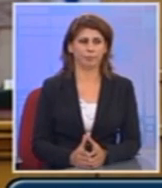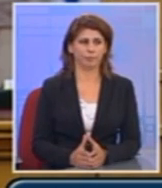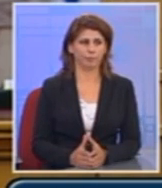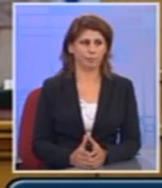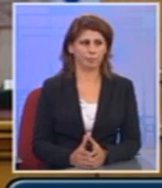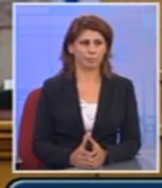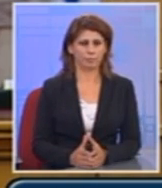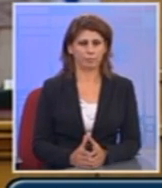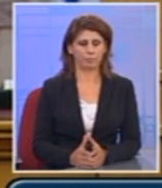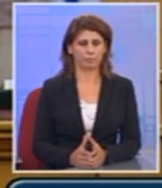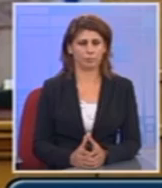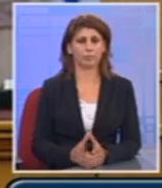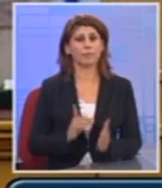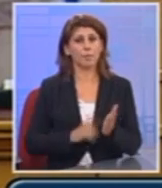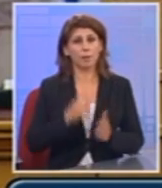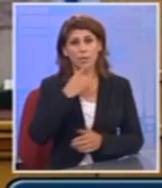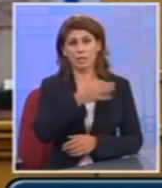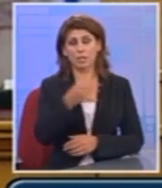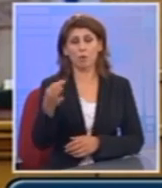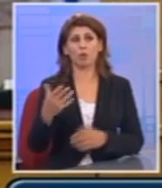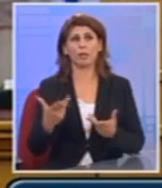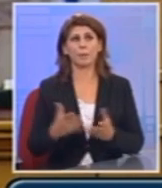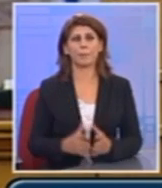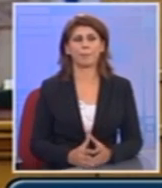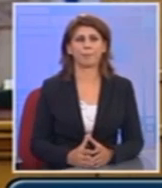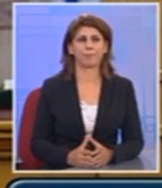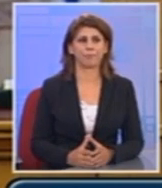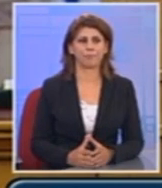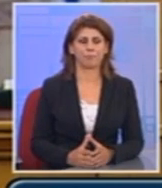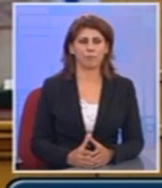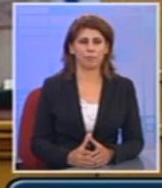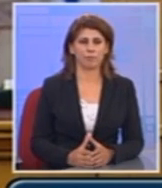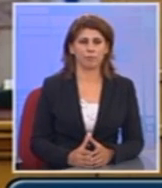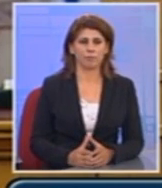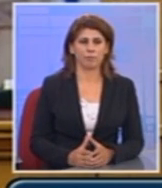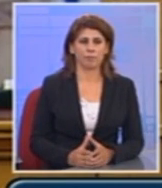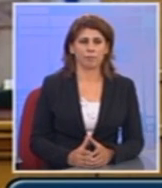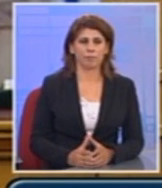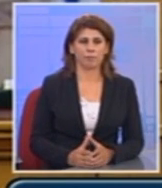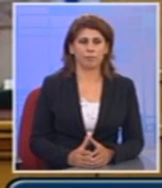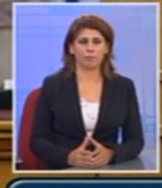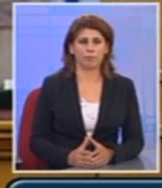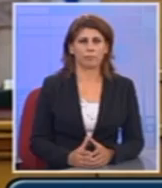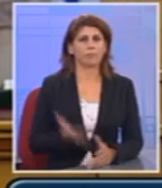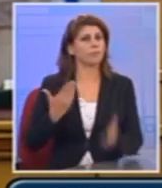πραγματικότητα πρέπει να πω ότι ε στις προηγούμενες